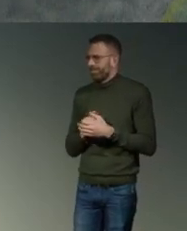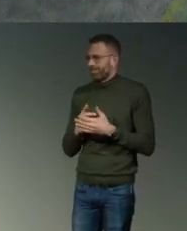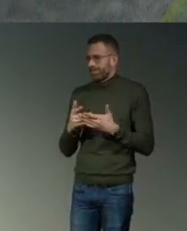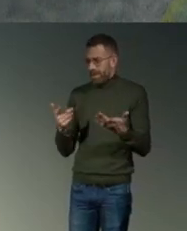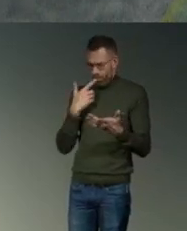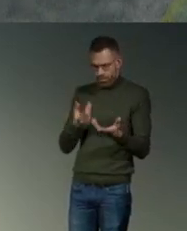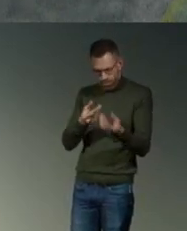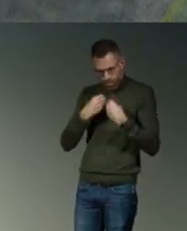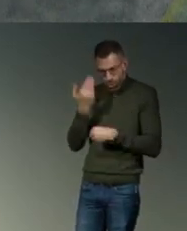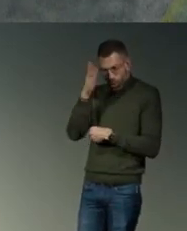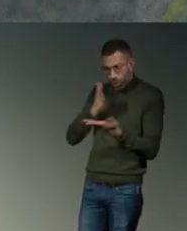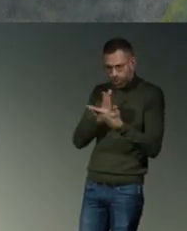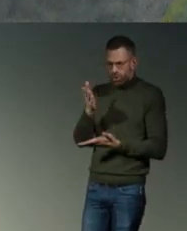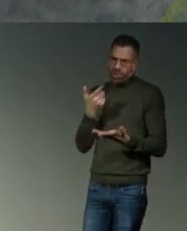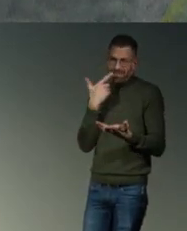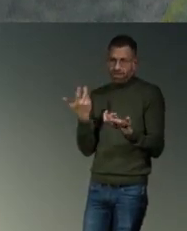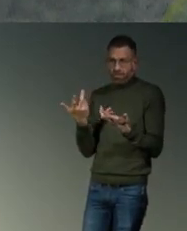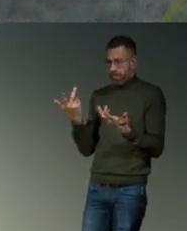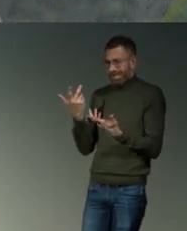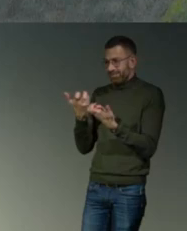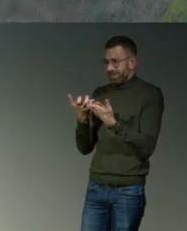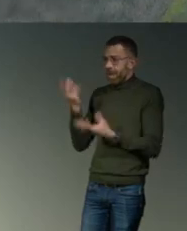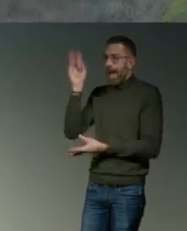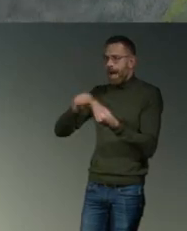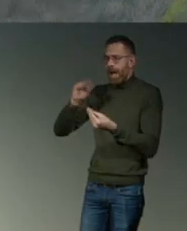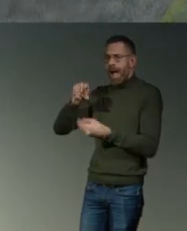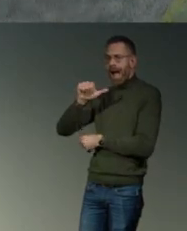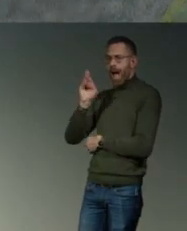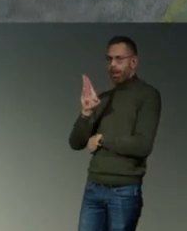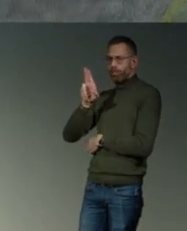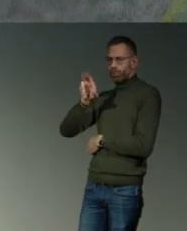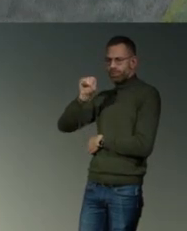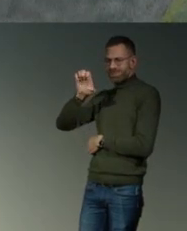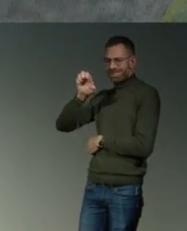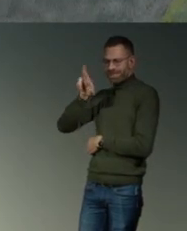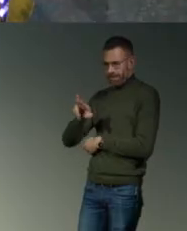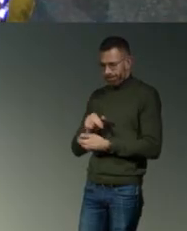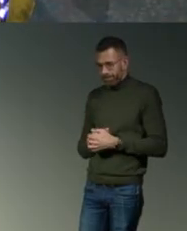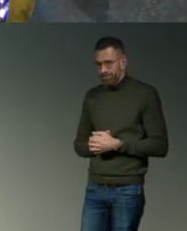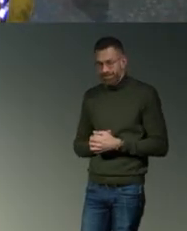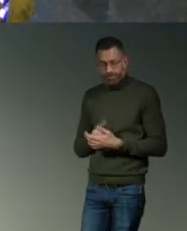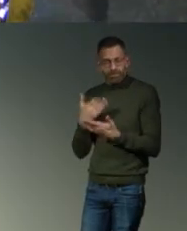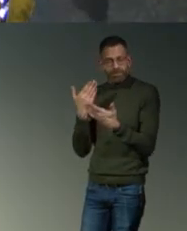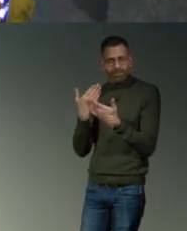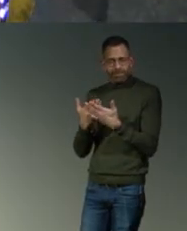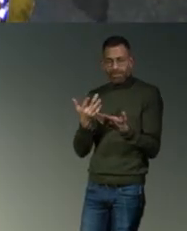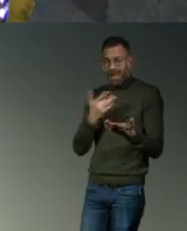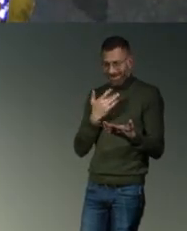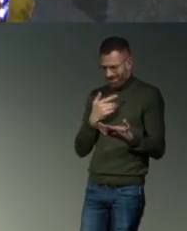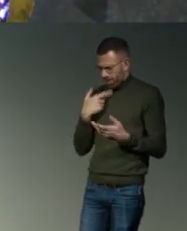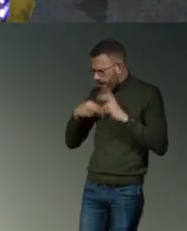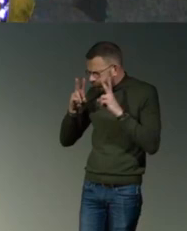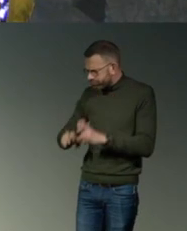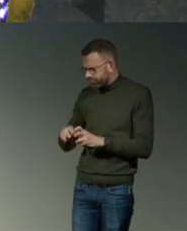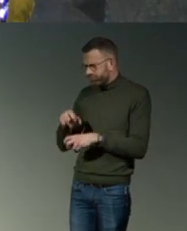l'autre sens. C'est le mot abuser. Et c'est assez intéressant parce que je me suis rendu compte, en cherchant prélever et en ne le trouvant